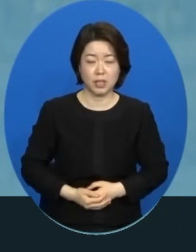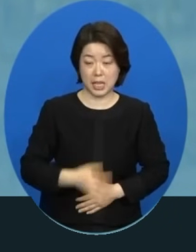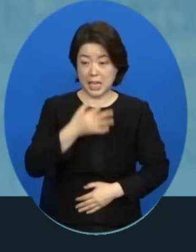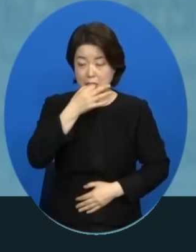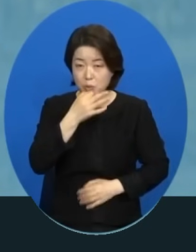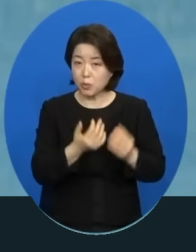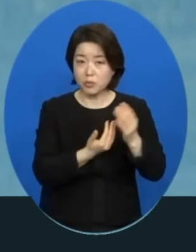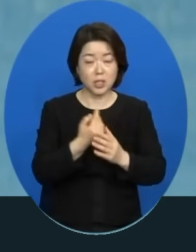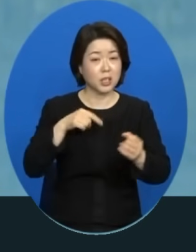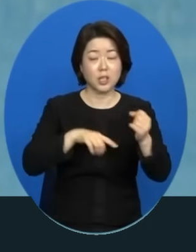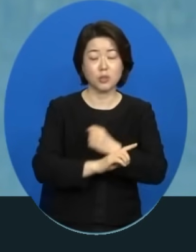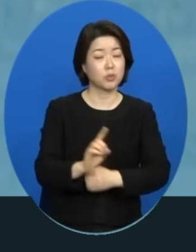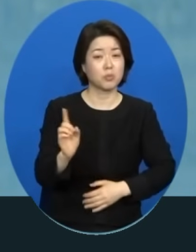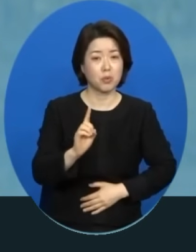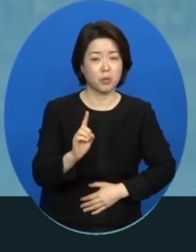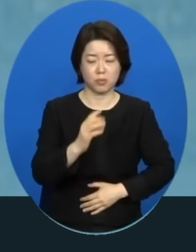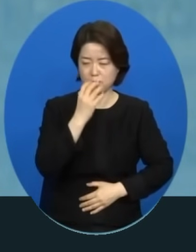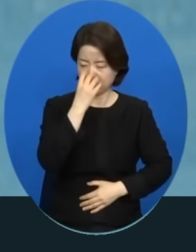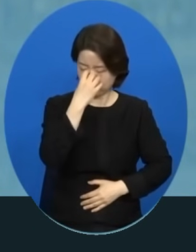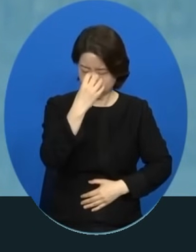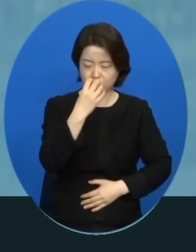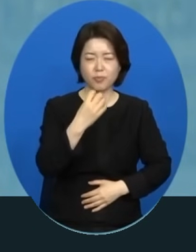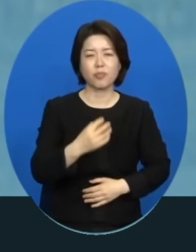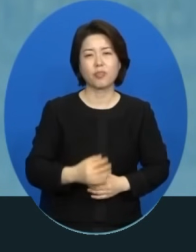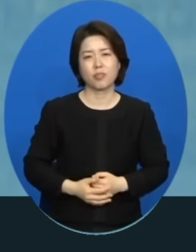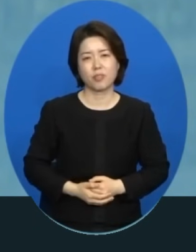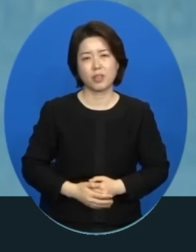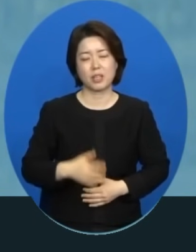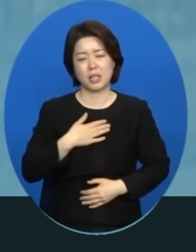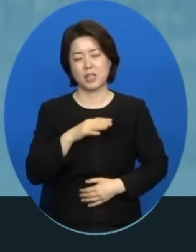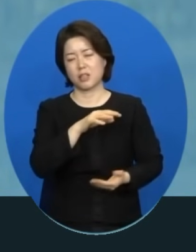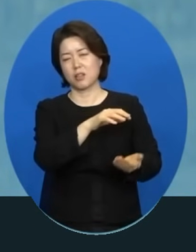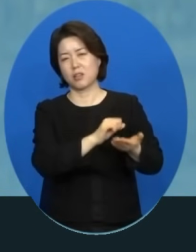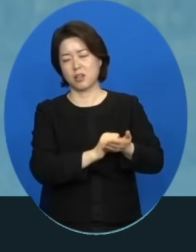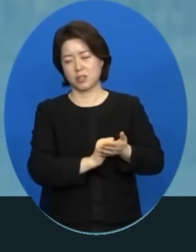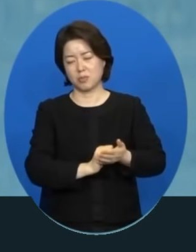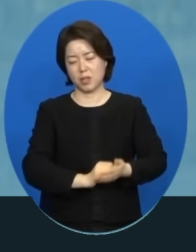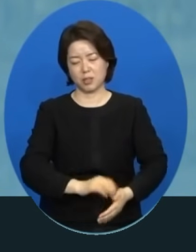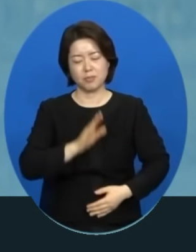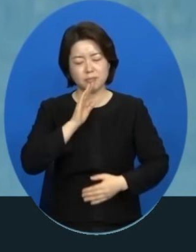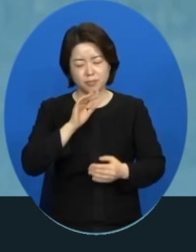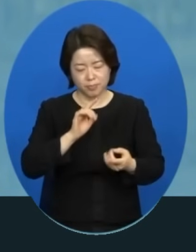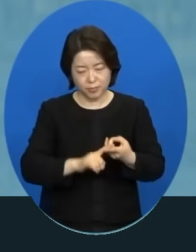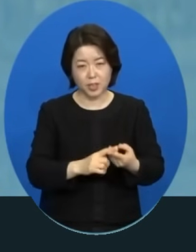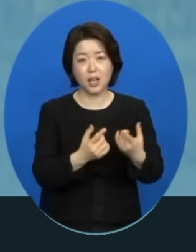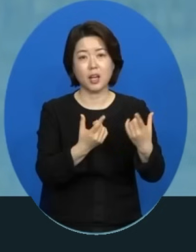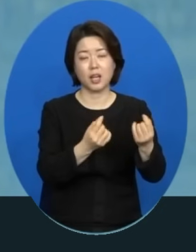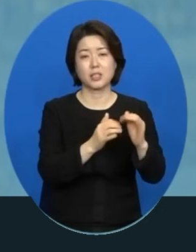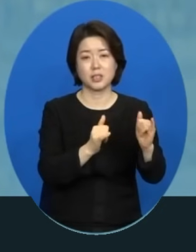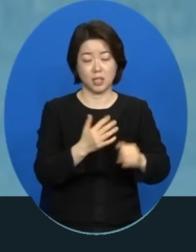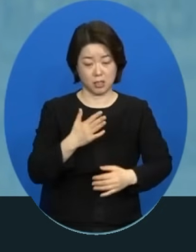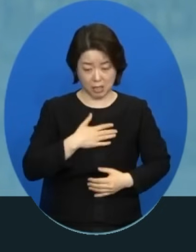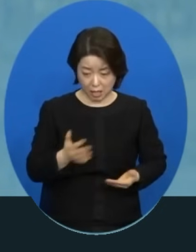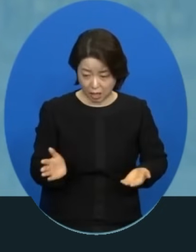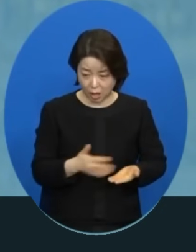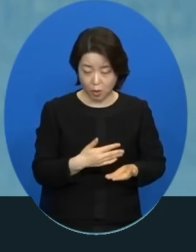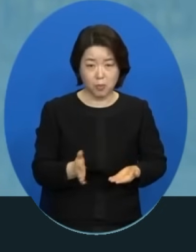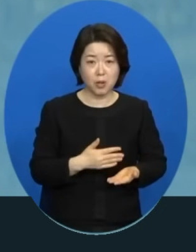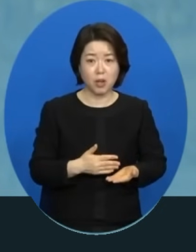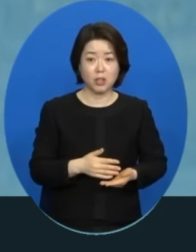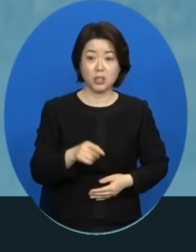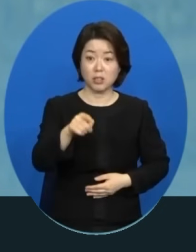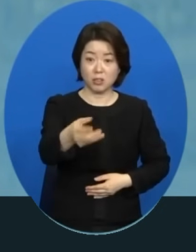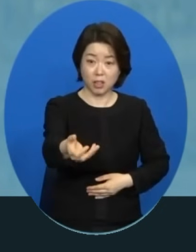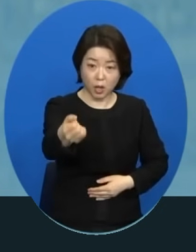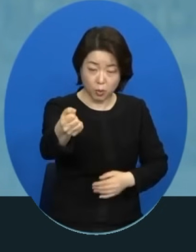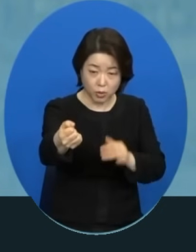나오냐? 교만한 것이죠. 나는 이것을 가질 만한 마땅한 자인데 나에게 없어. 그런데 누군가가 그걸